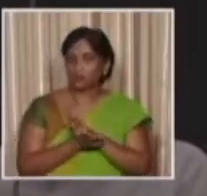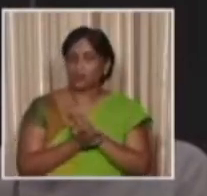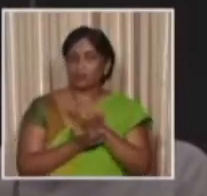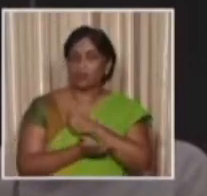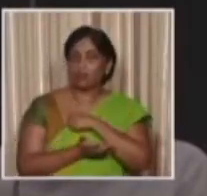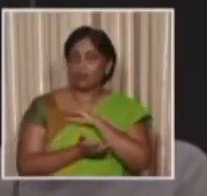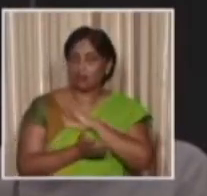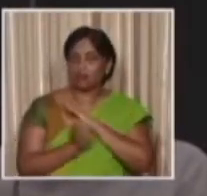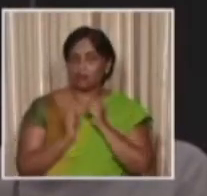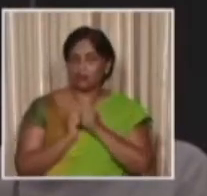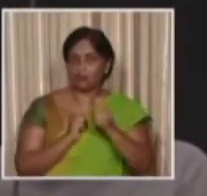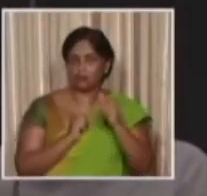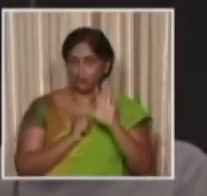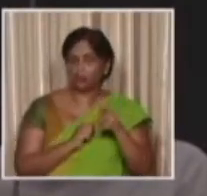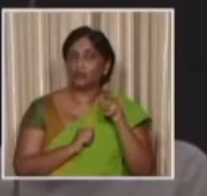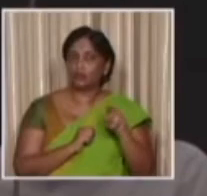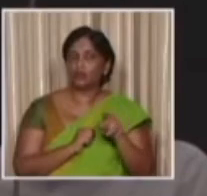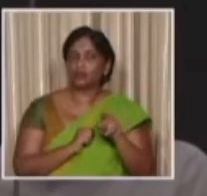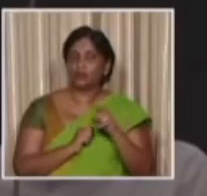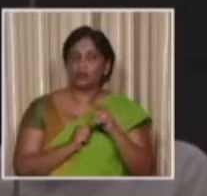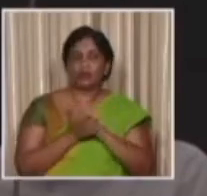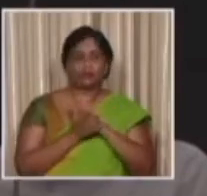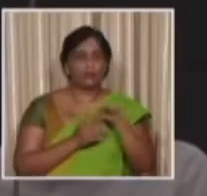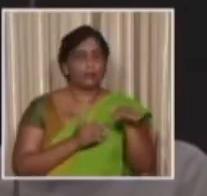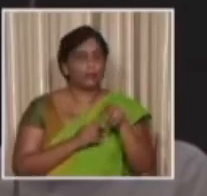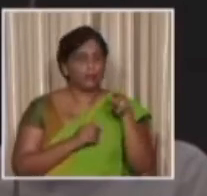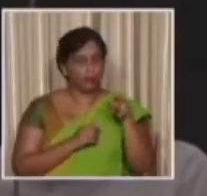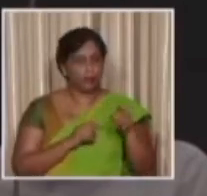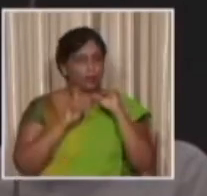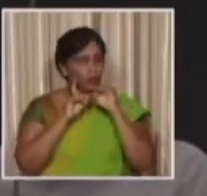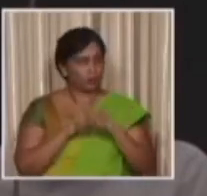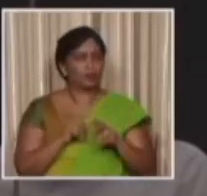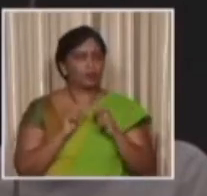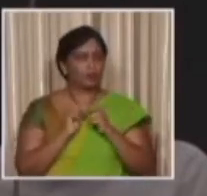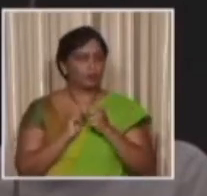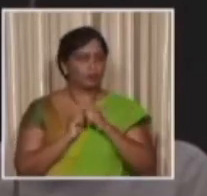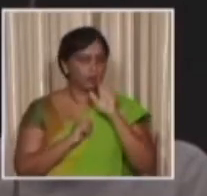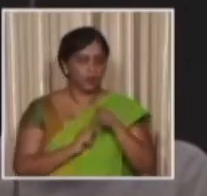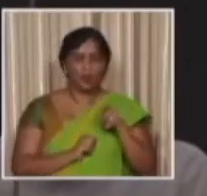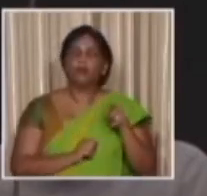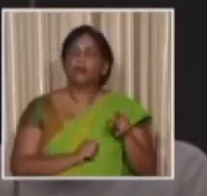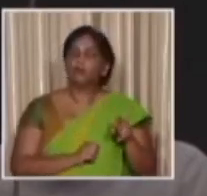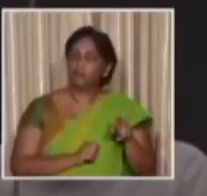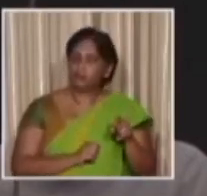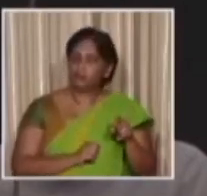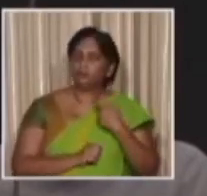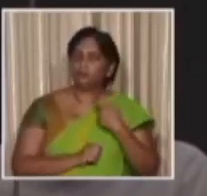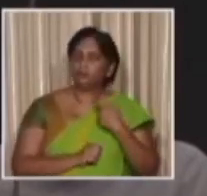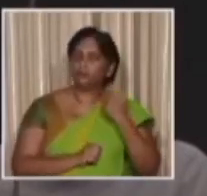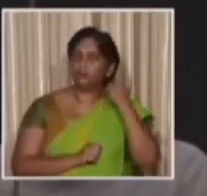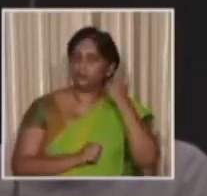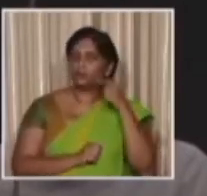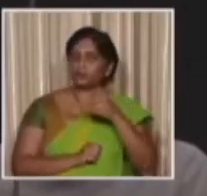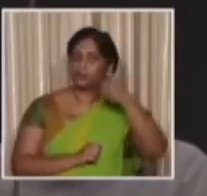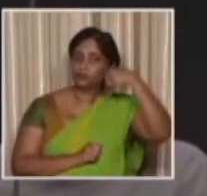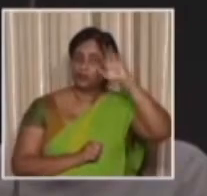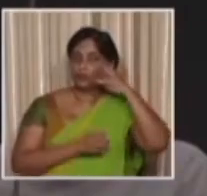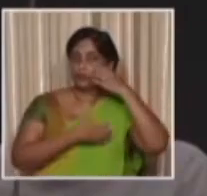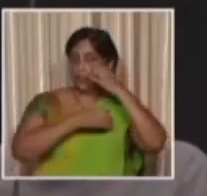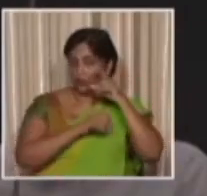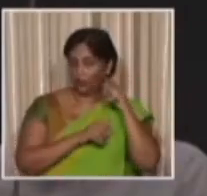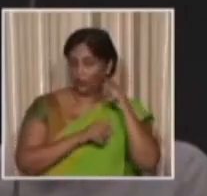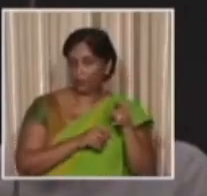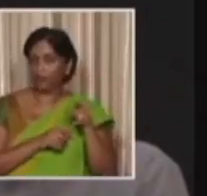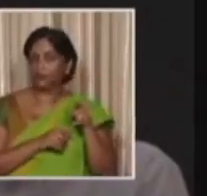ஒருங்கிணைப்பு குழு தலைவர் என்ற வகையிலே நான் பிரதேச ஒருங்கிணைப்பு குழு கூட்டத்தில் ஒரு விடயத்தை சொல்லியிருந்தேன் தொல்லியல் இடமாக இருந்தால் தொல்லியல் அதிகாரிகள்